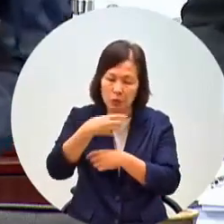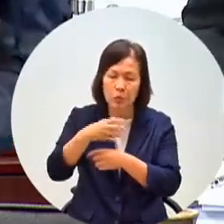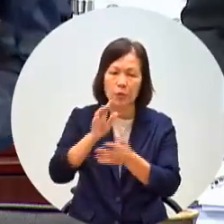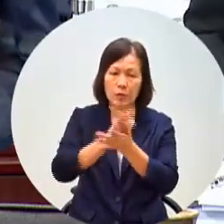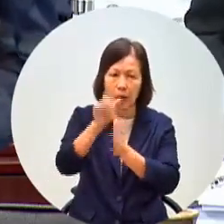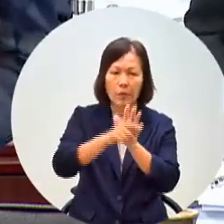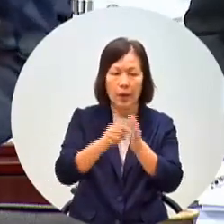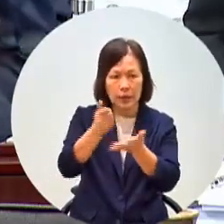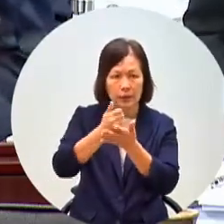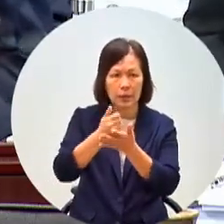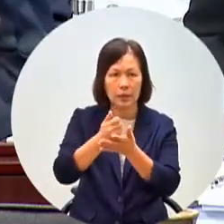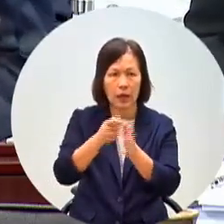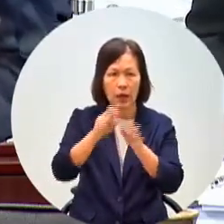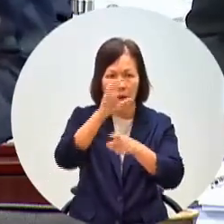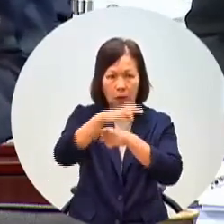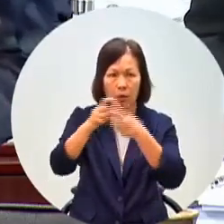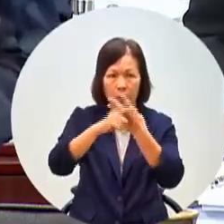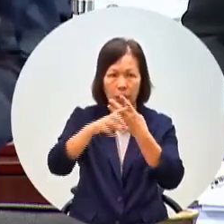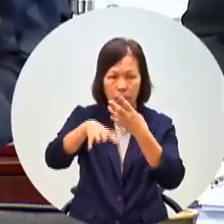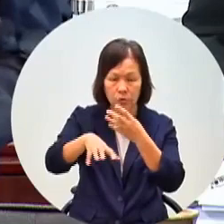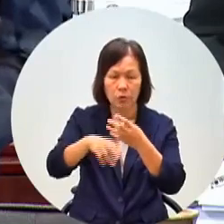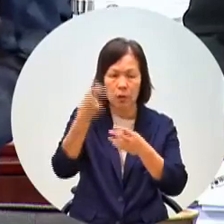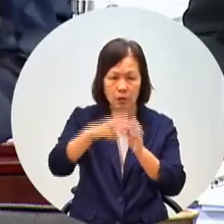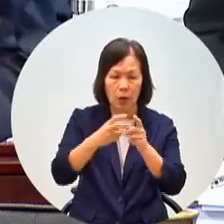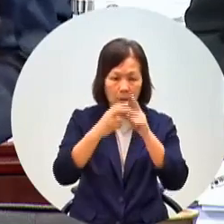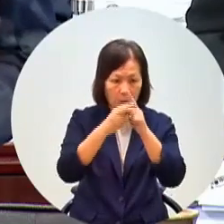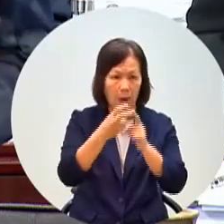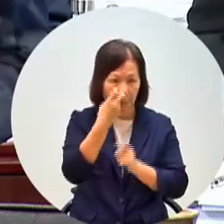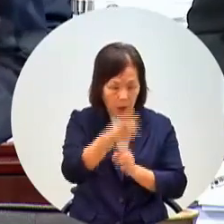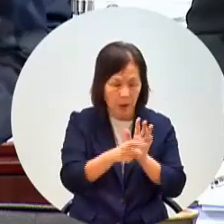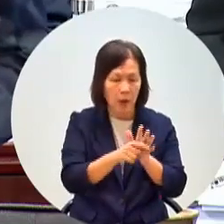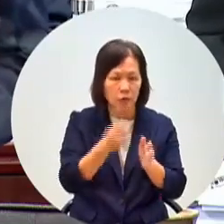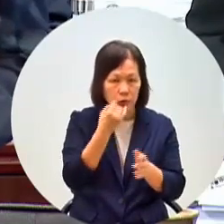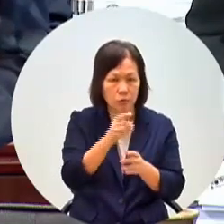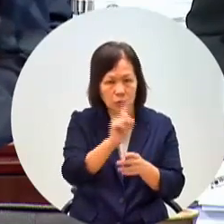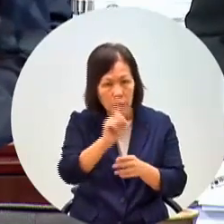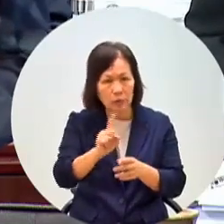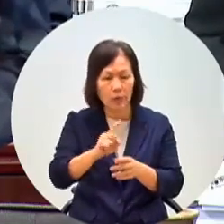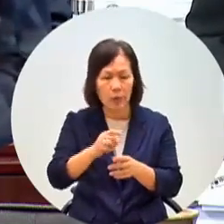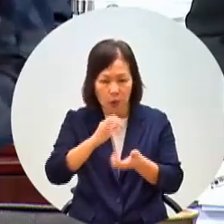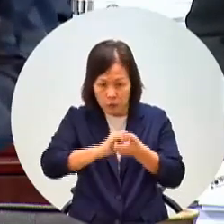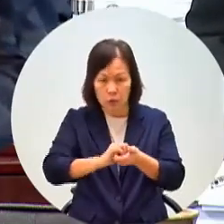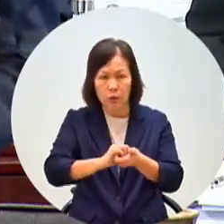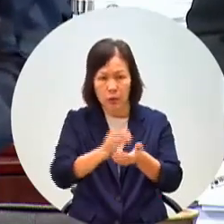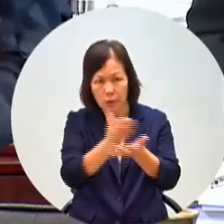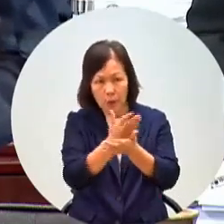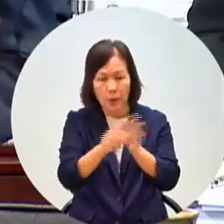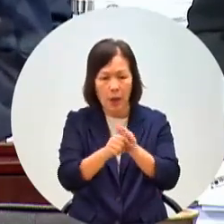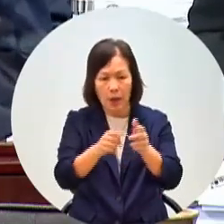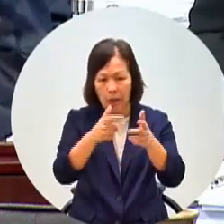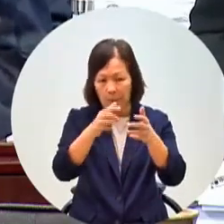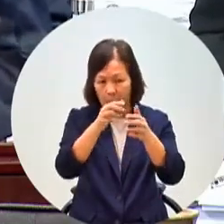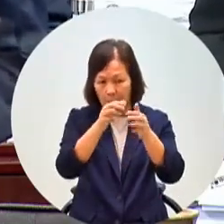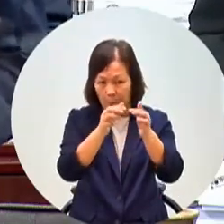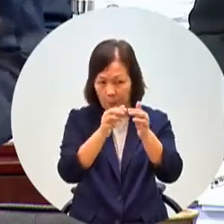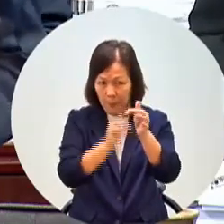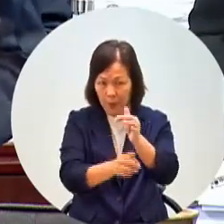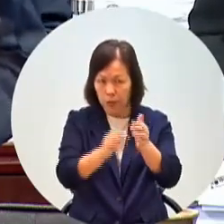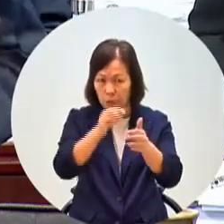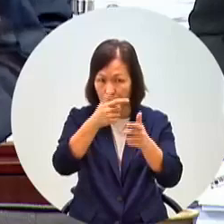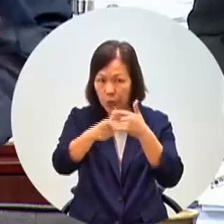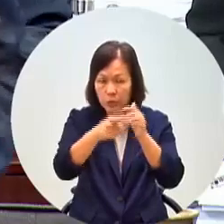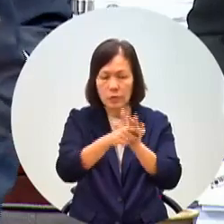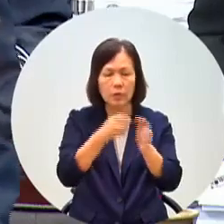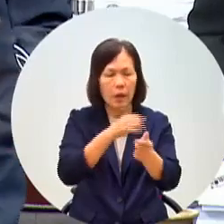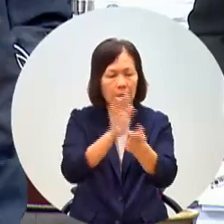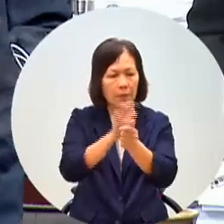拜托迄个农业局，我那去看这个从优来看怎么样来认定，虽然不符标准，看怎么样能够帮助我们的